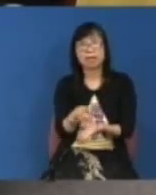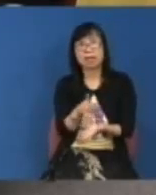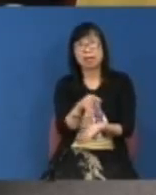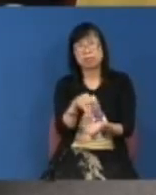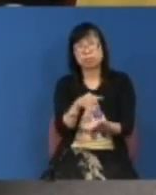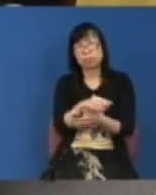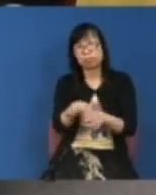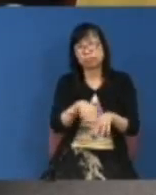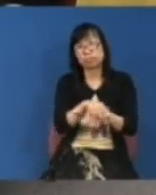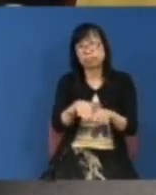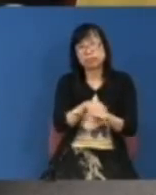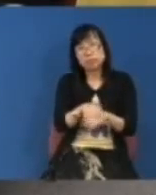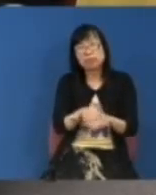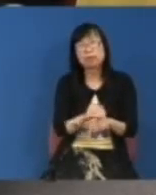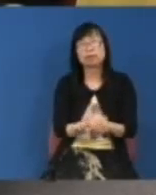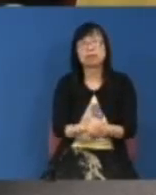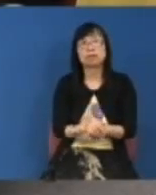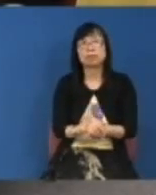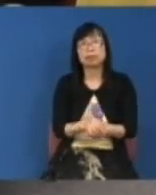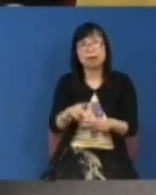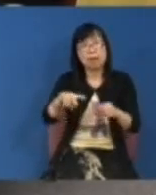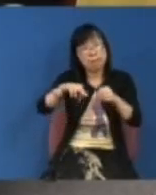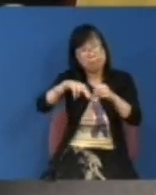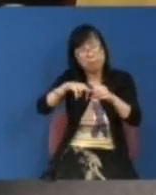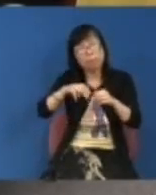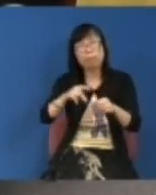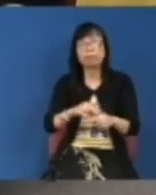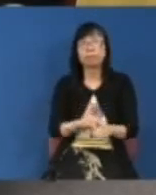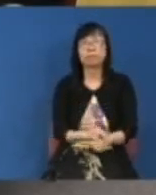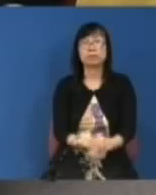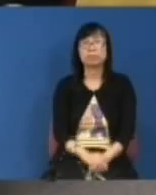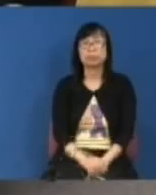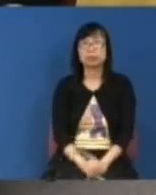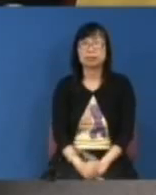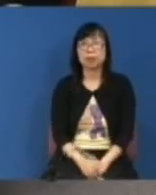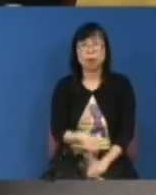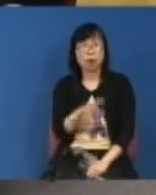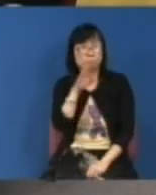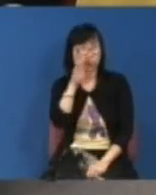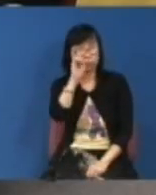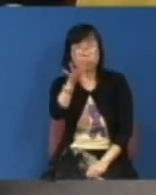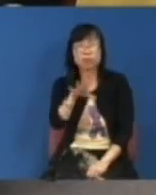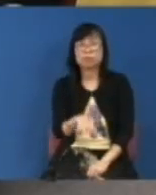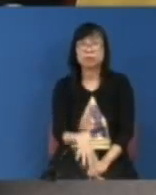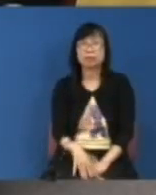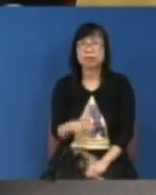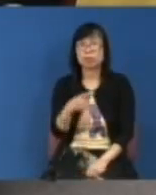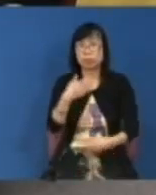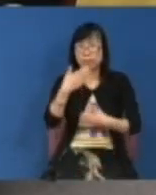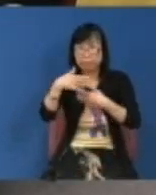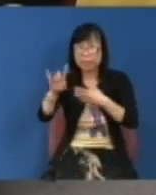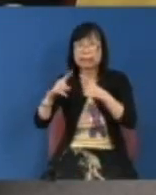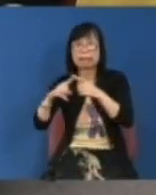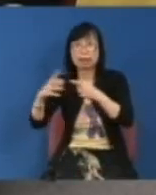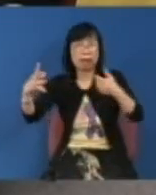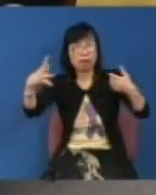猜波，咁當然個波係難失啲，因為你多人啊嘛，喺自己半場係嘛？但我話俾你聽，一俾人搶咗個波，你就輸